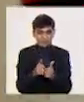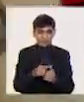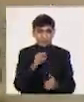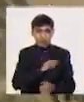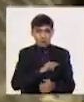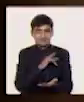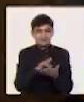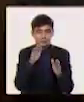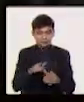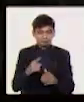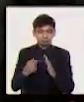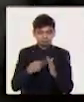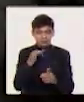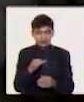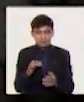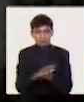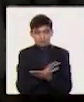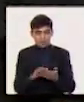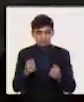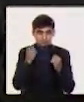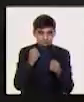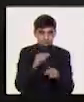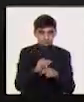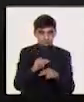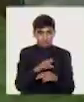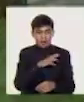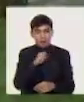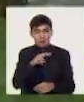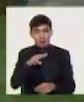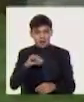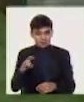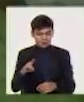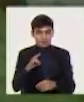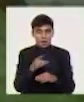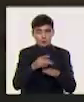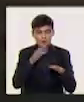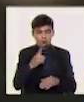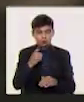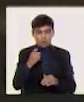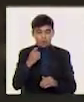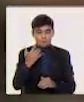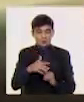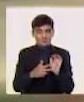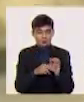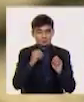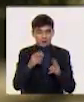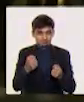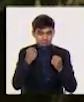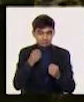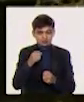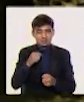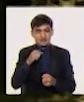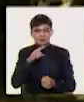қамту орталығынан алдырып, тұрғындарға тегін жаттығу ұйымдастырған Алмалы ауданында 158 воркаут алаңы мен көше